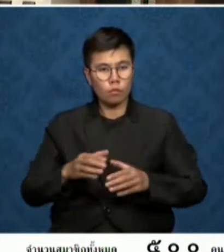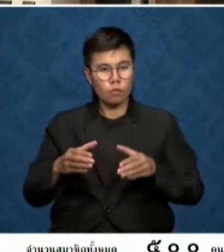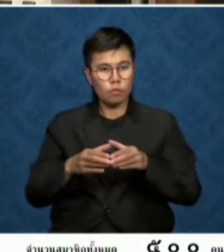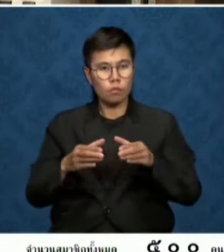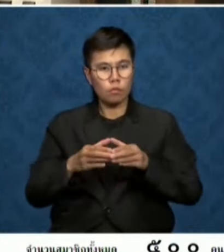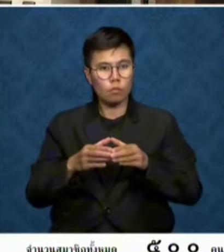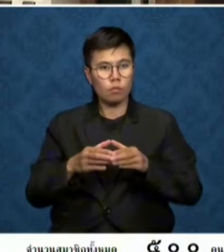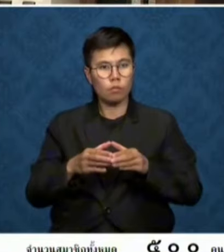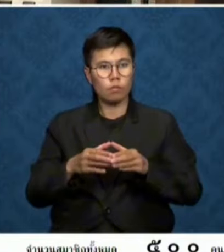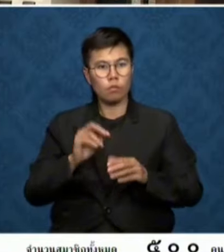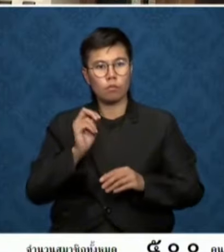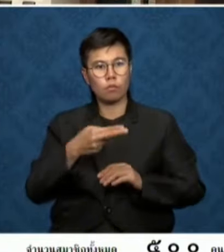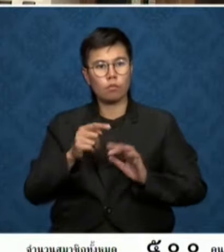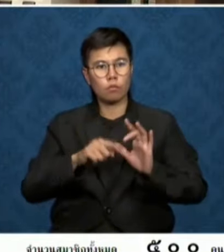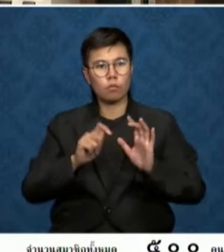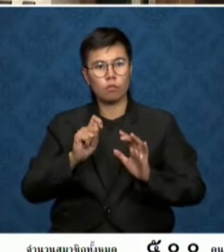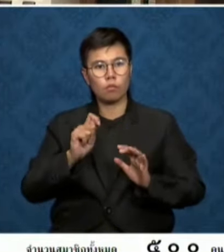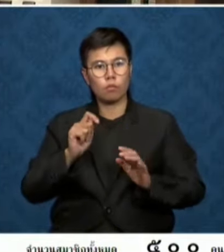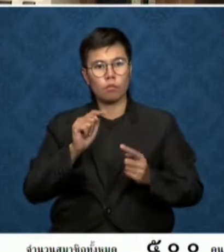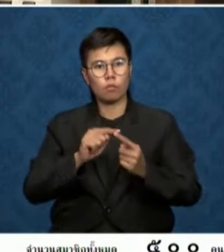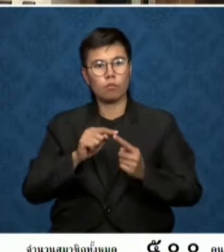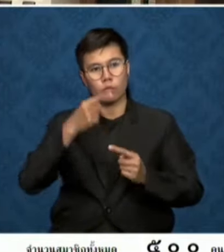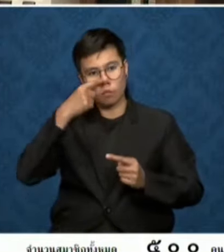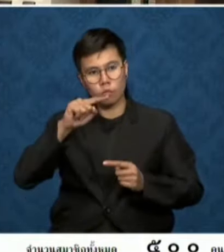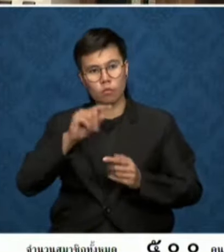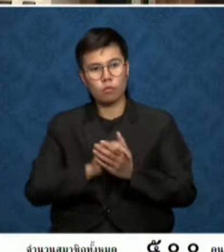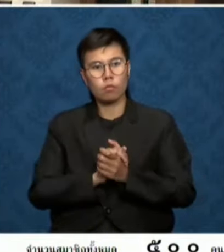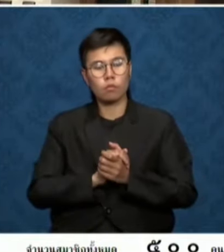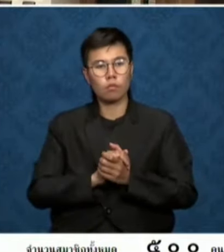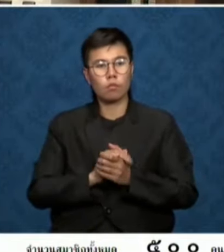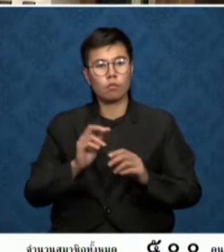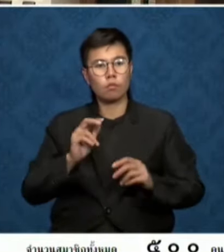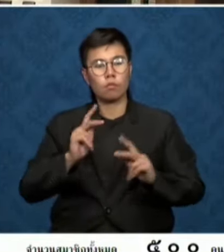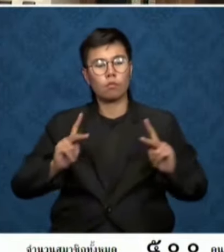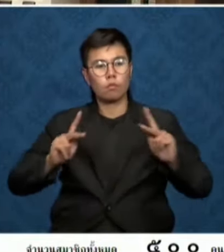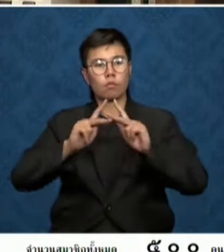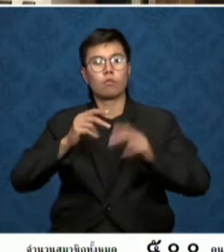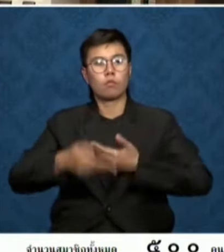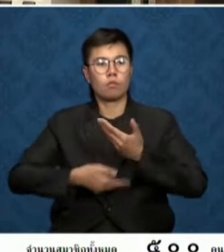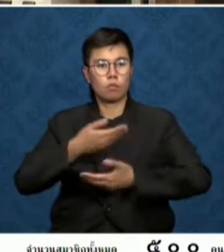ออภิปรายมาตรา19นะครับของกระทรวงพาณิชย์นะครับที่เกี่ยวกับ